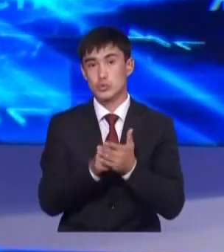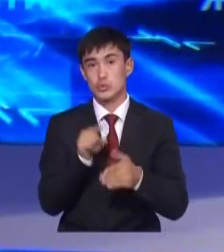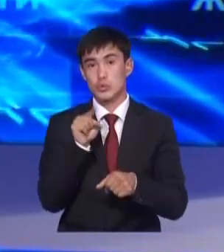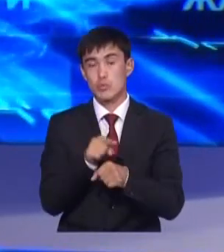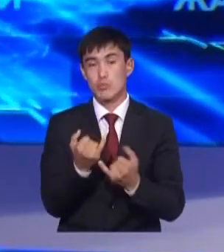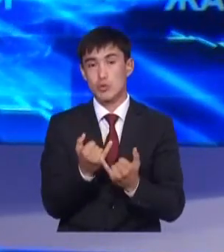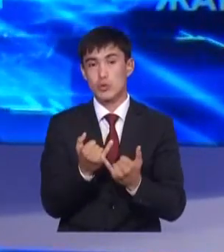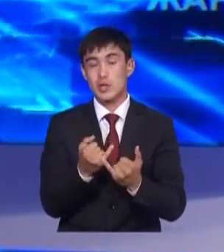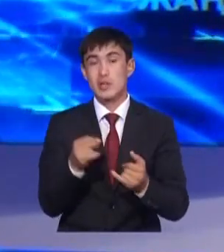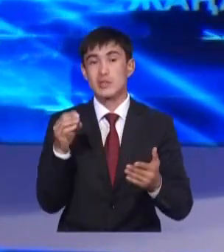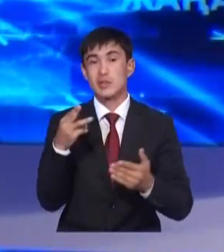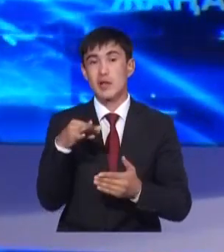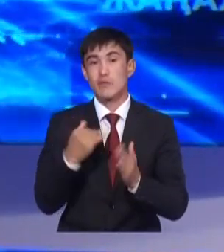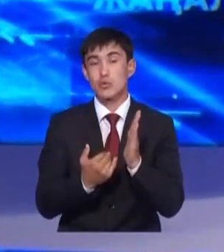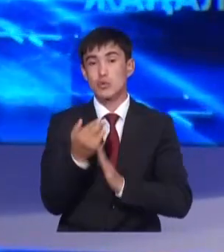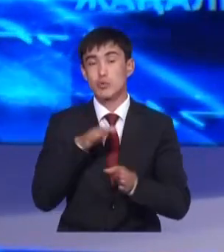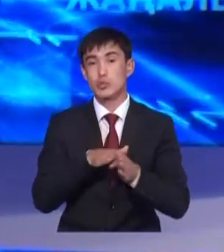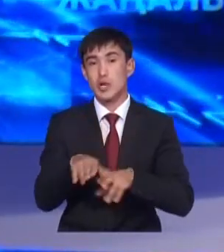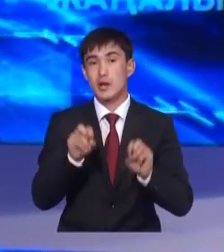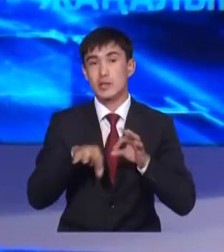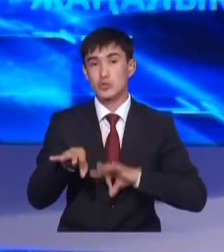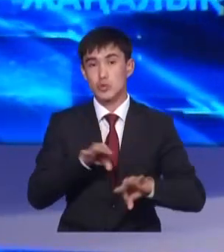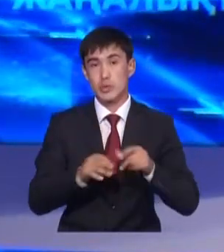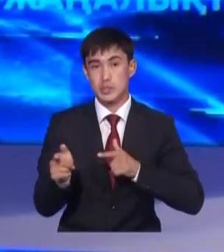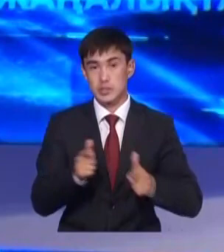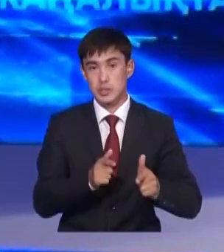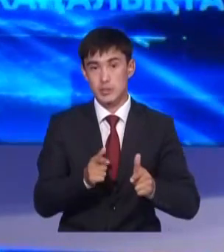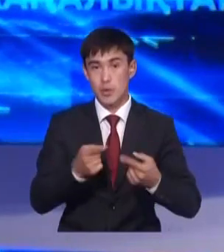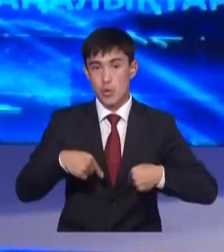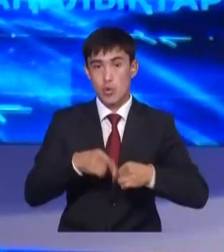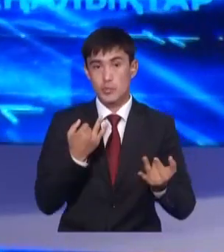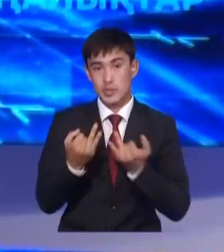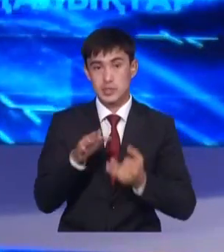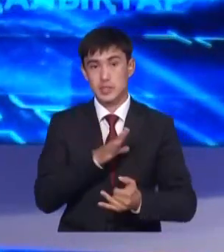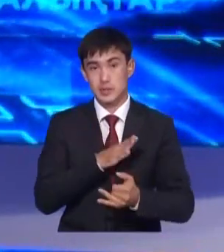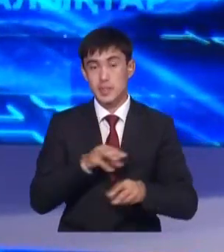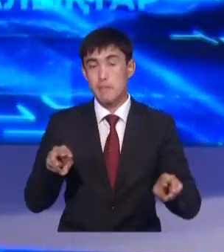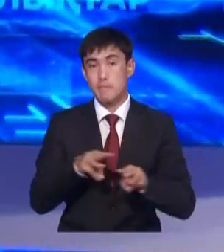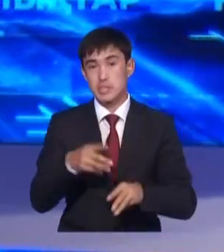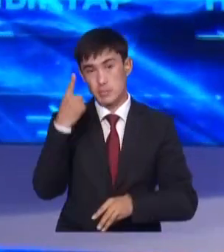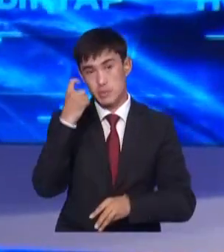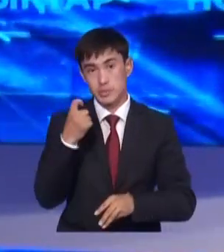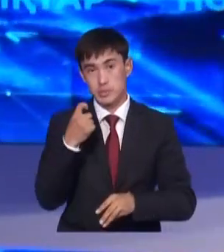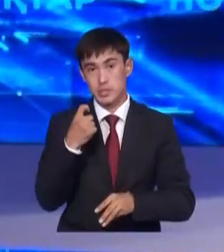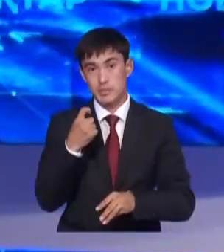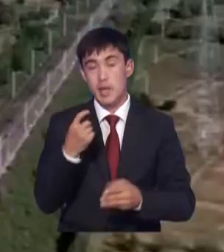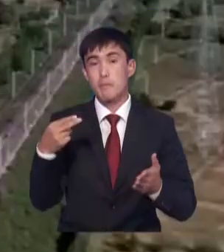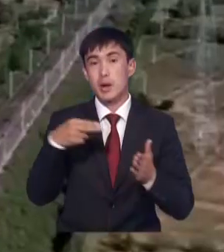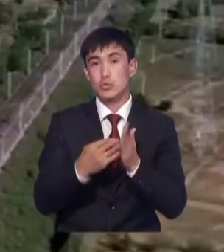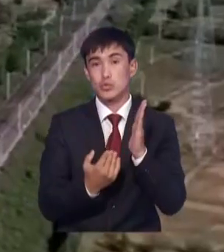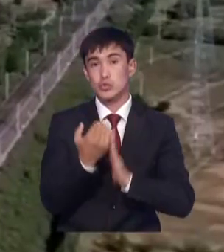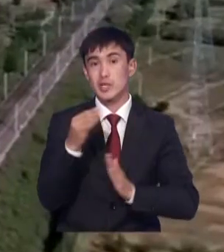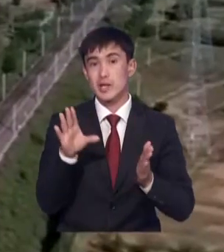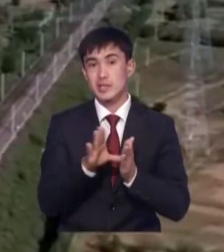отыр. Бүгінде тарифті көтеру бойынша арнайы жоба әзірленіп, қоғам талқысына шығарылды. Министрліктің мәліметіне сүйенсек,